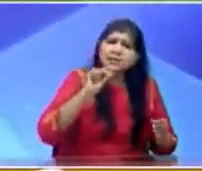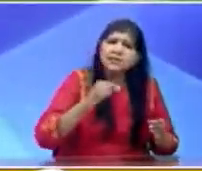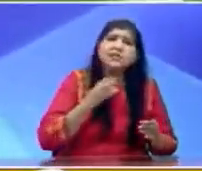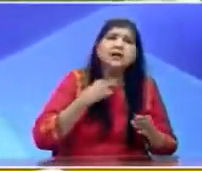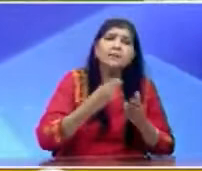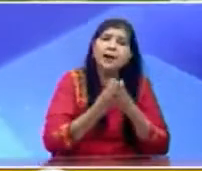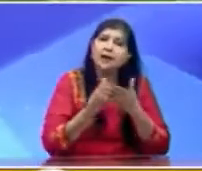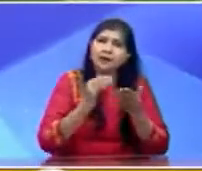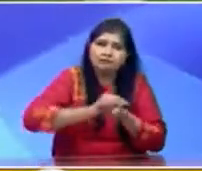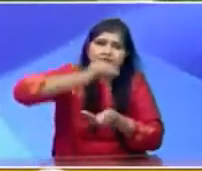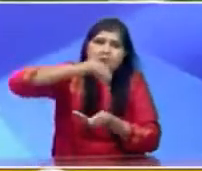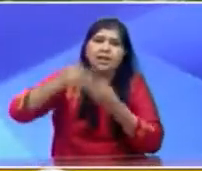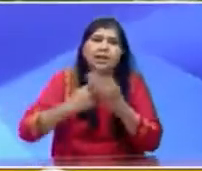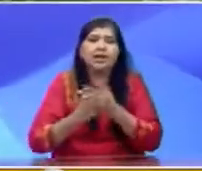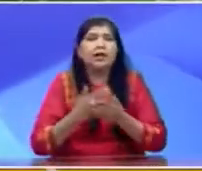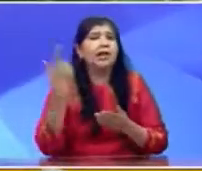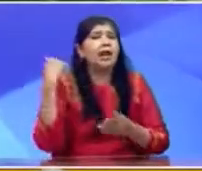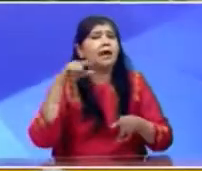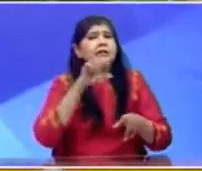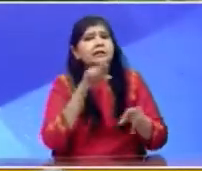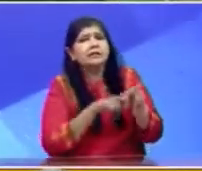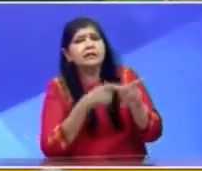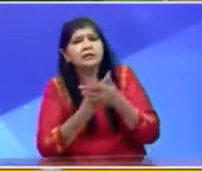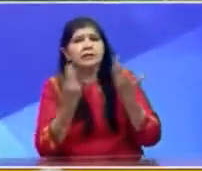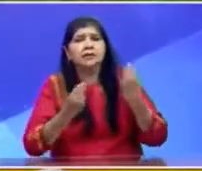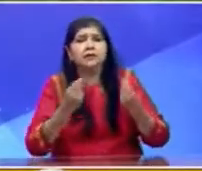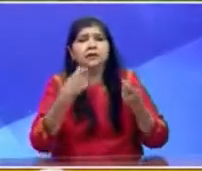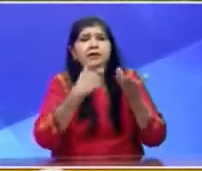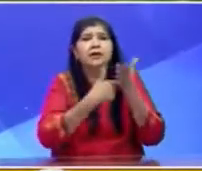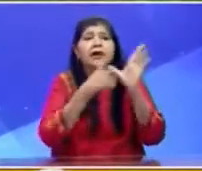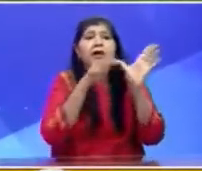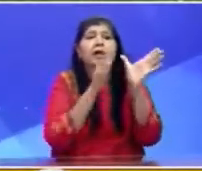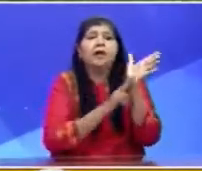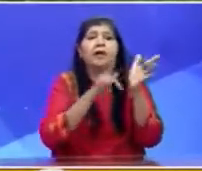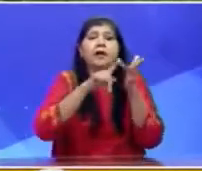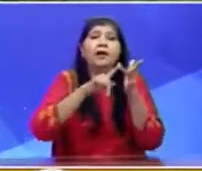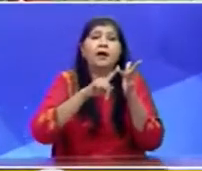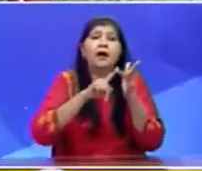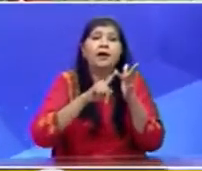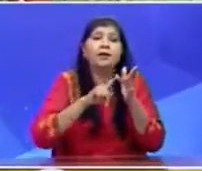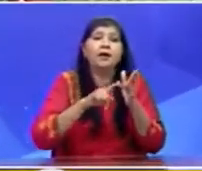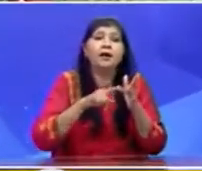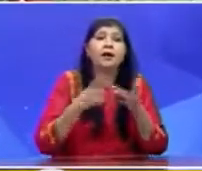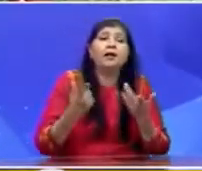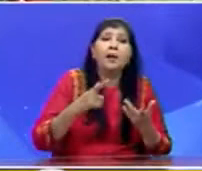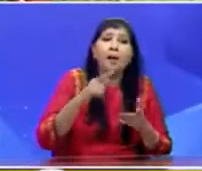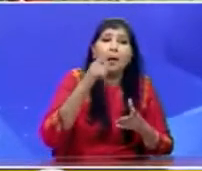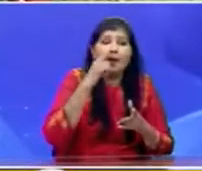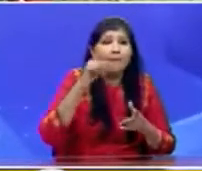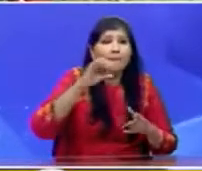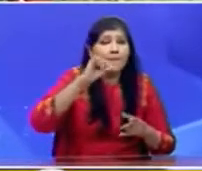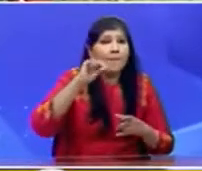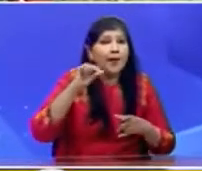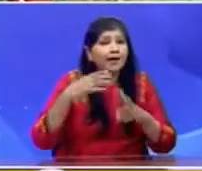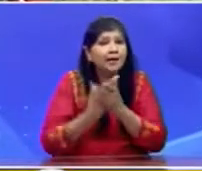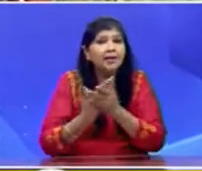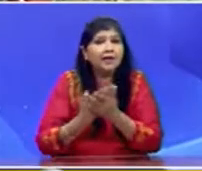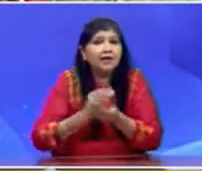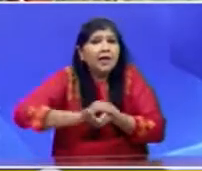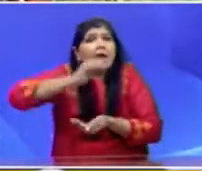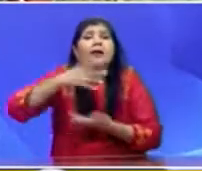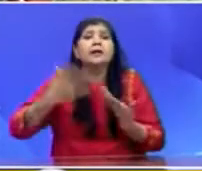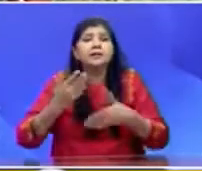उन्होंने पिछले साल रानी मक्खी पालन का प्रशिक्षण लिया है। इस काम से वो